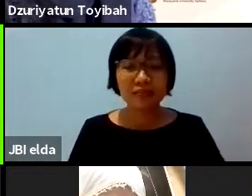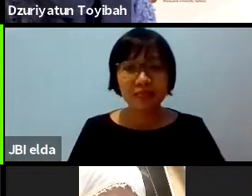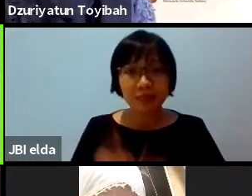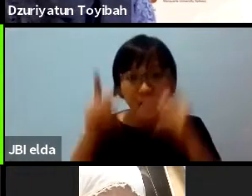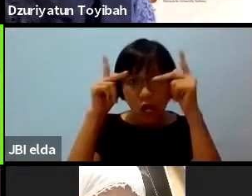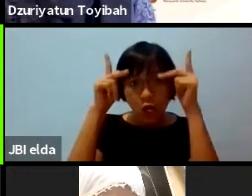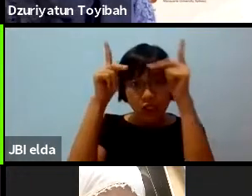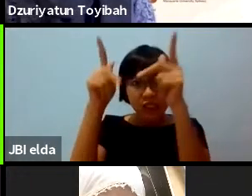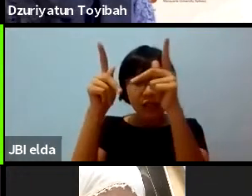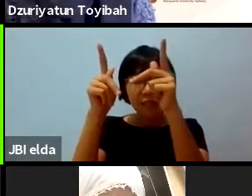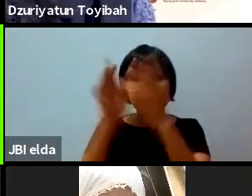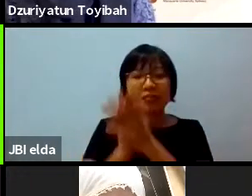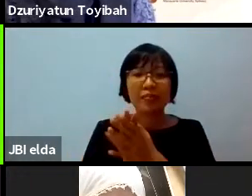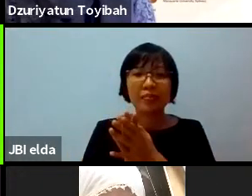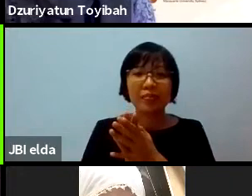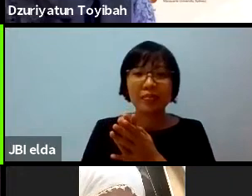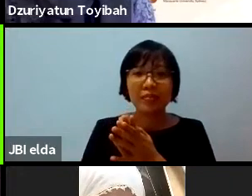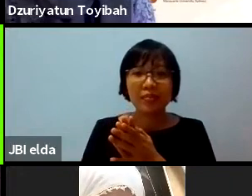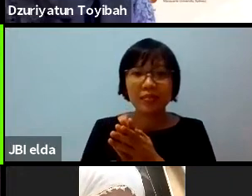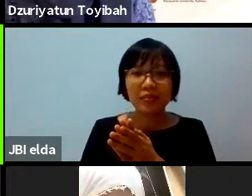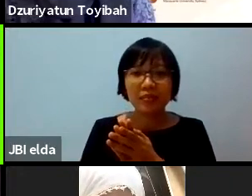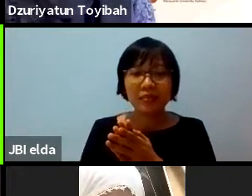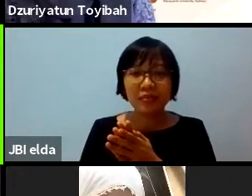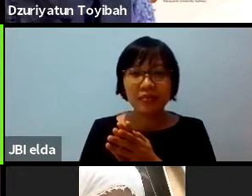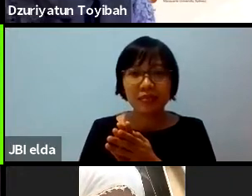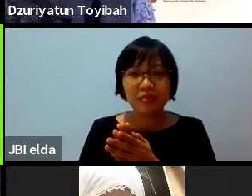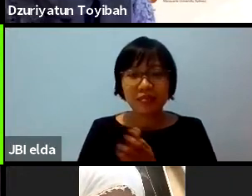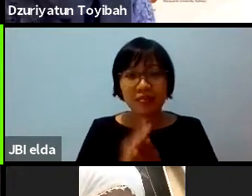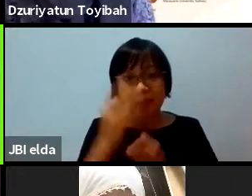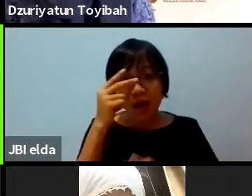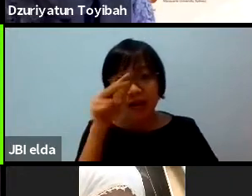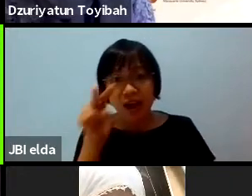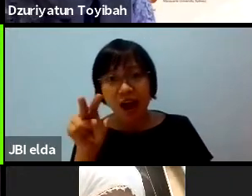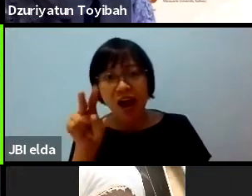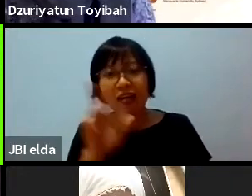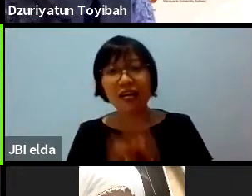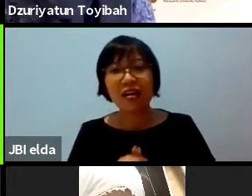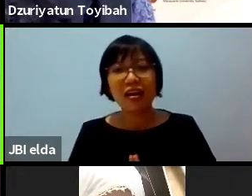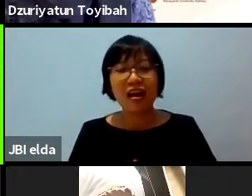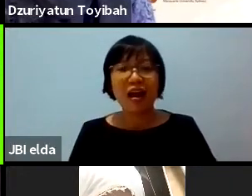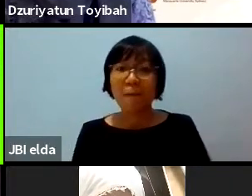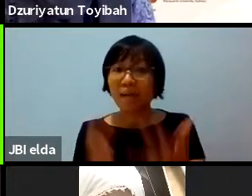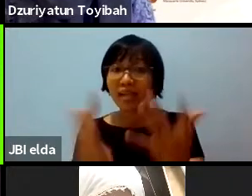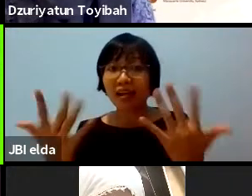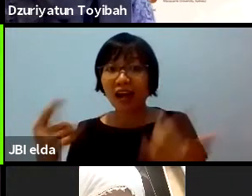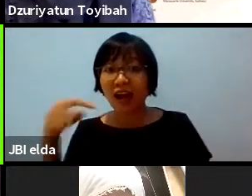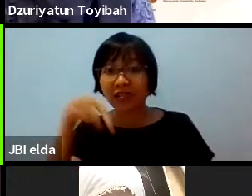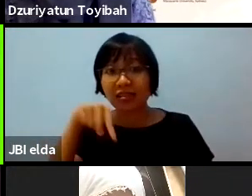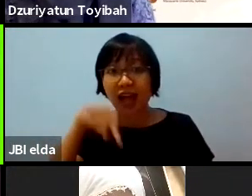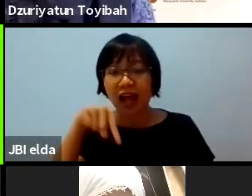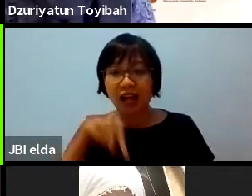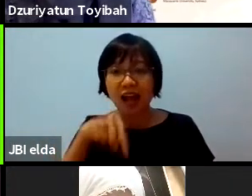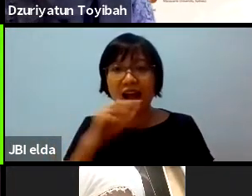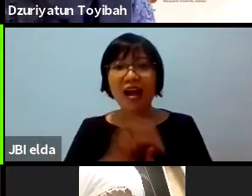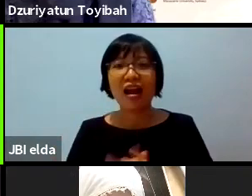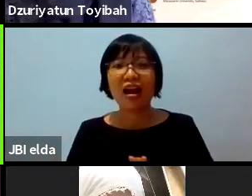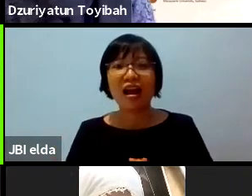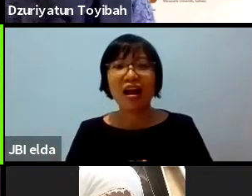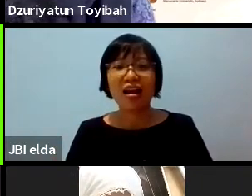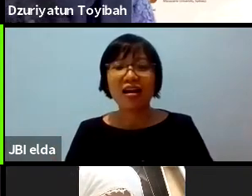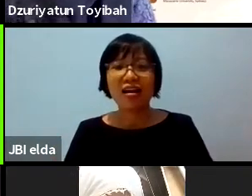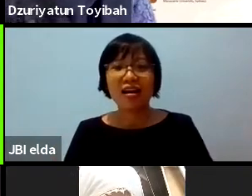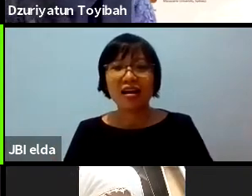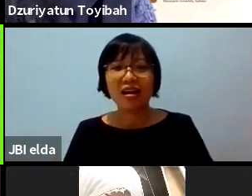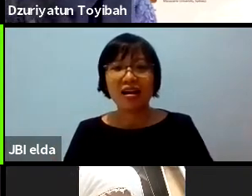itu membuat kebingungan. Jadi kalau mas laki-laki Arfak di kota, ya berlaku seperti laki-laki yang dikonstruksikan